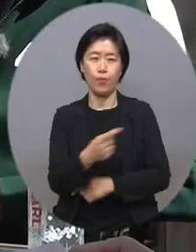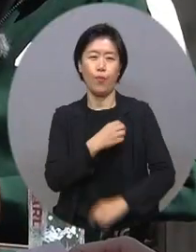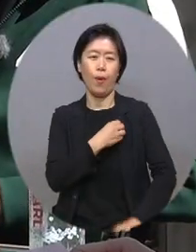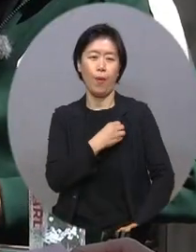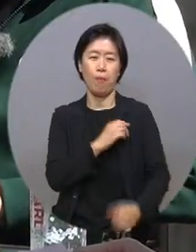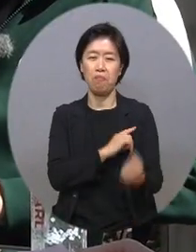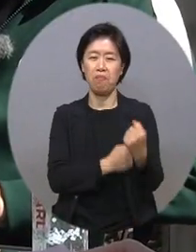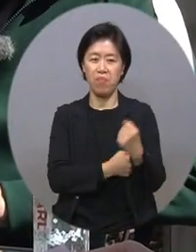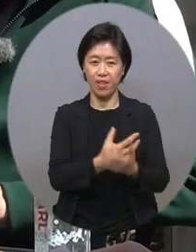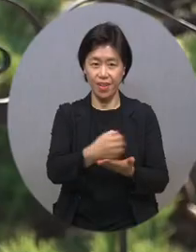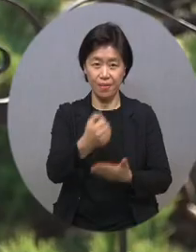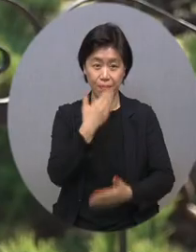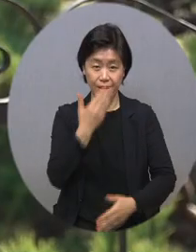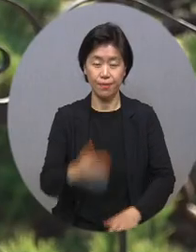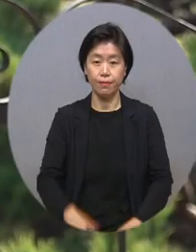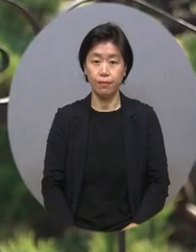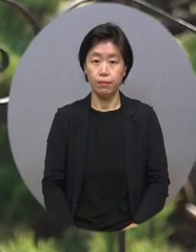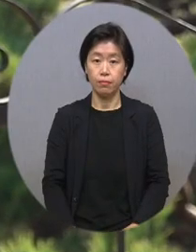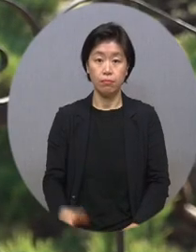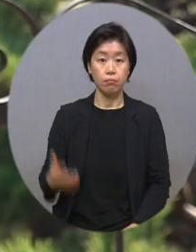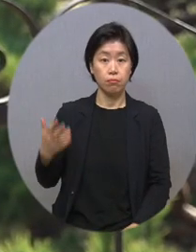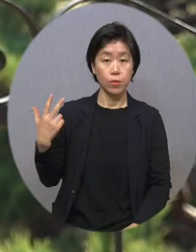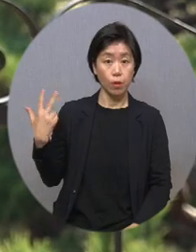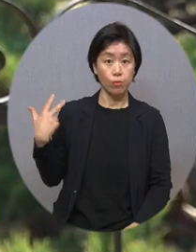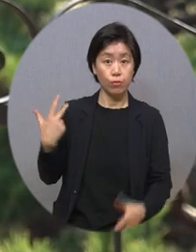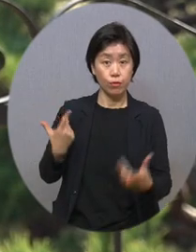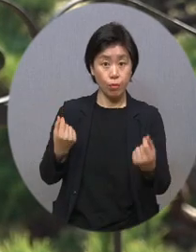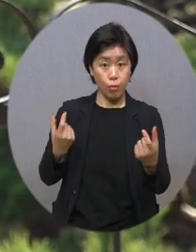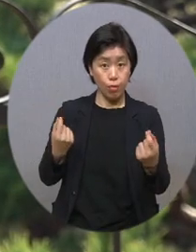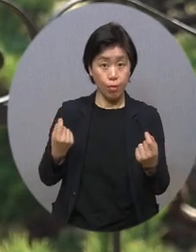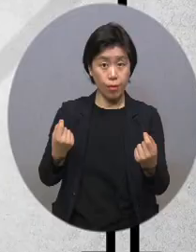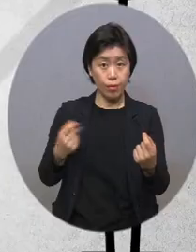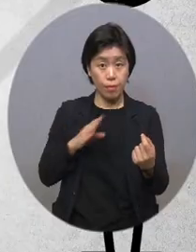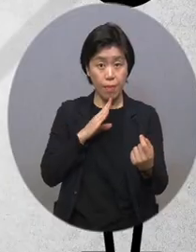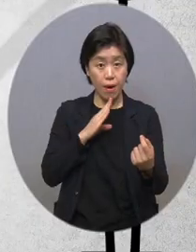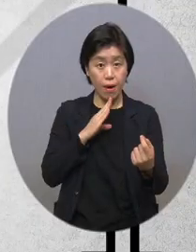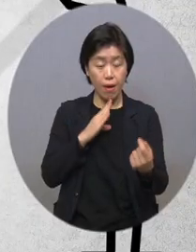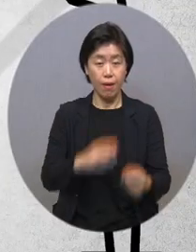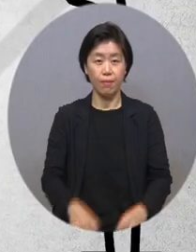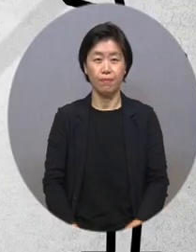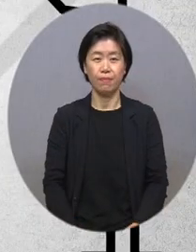오, 예. 지난번과 똑같은 게임인가요?